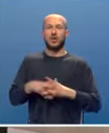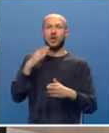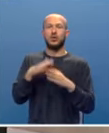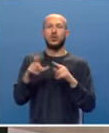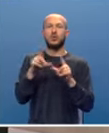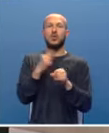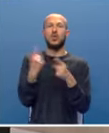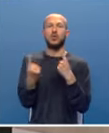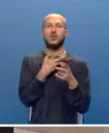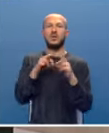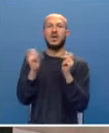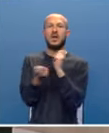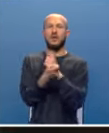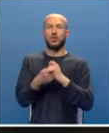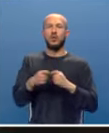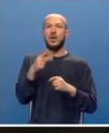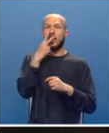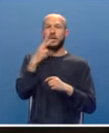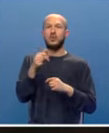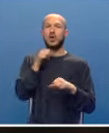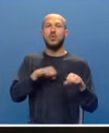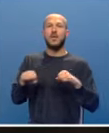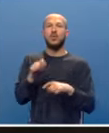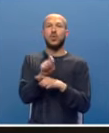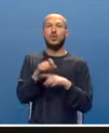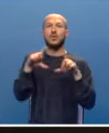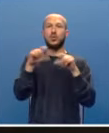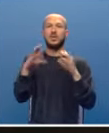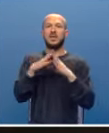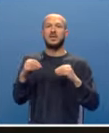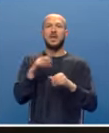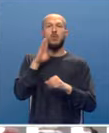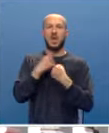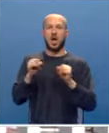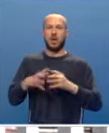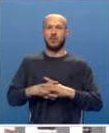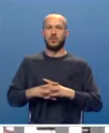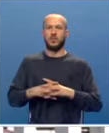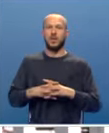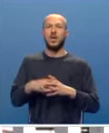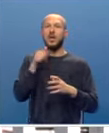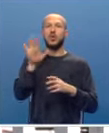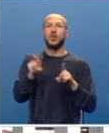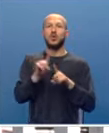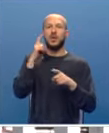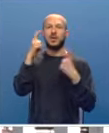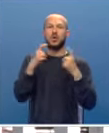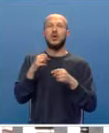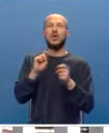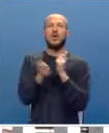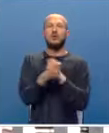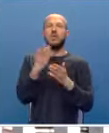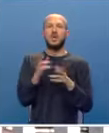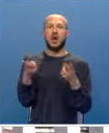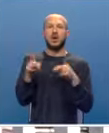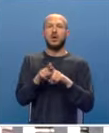su stvoreni uslovi za reformu nadzornog i upravnog odbora Instituta za nestale BiH. No ni to ne znači da će proces reforme biti